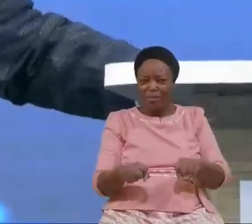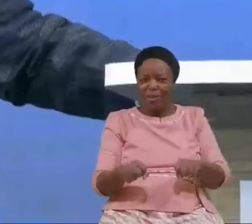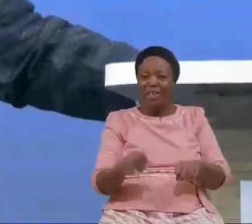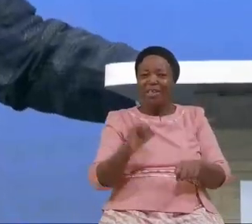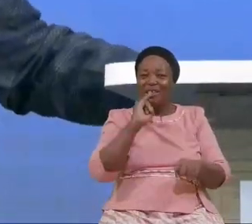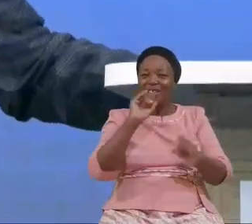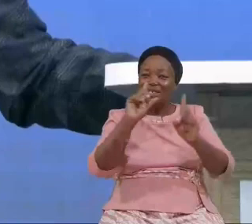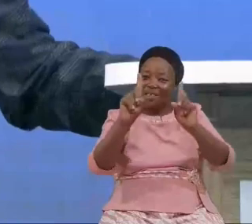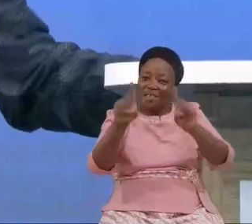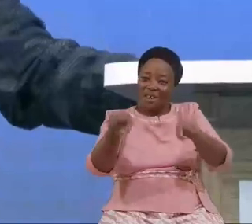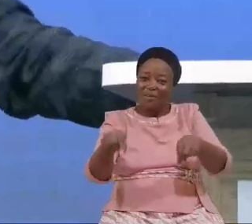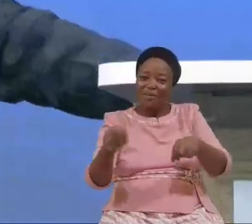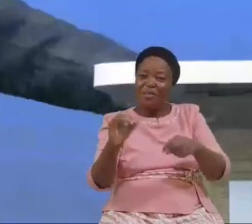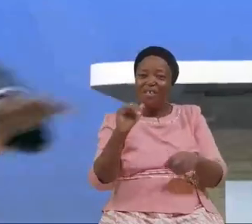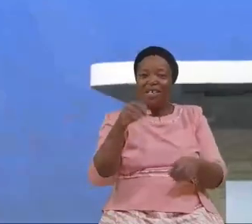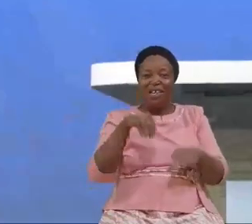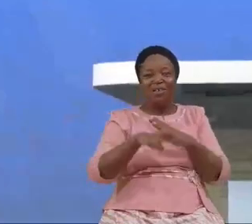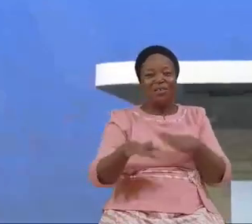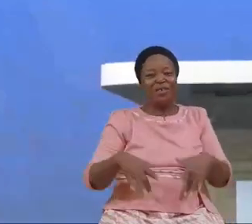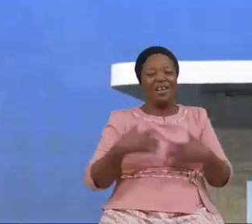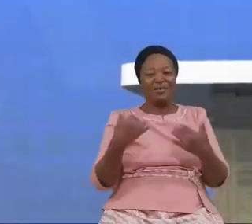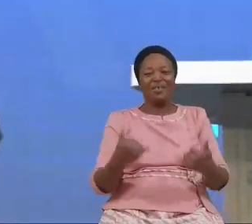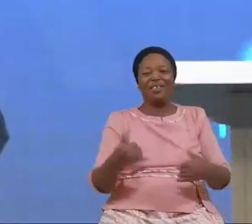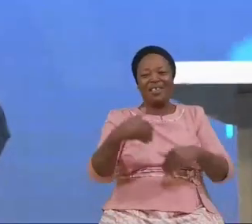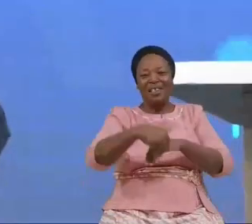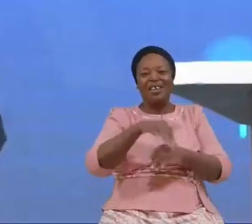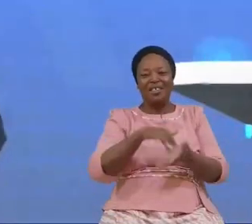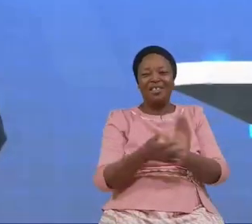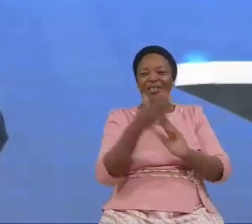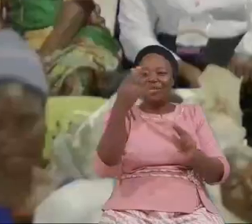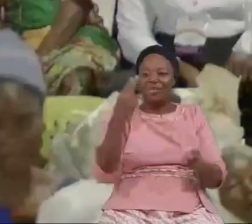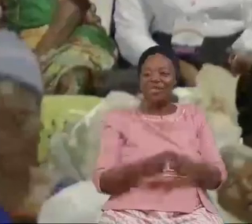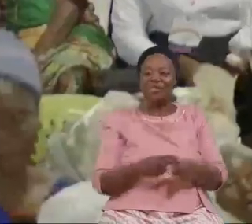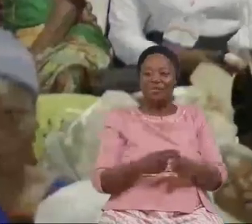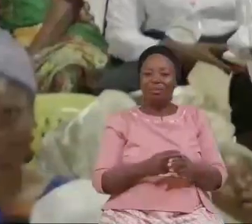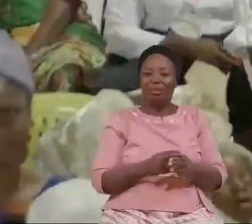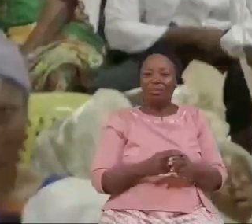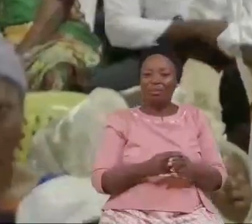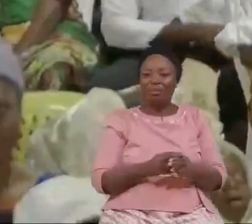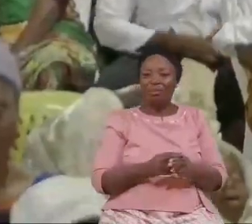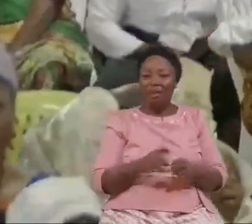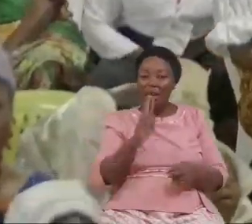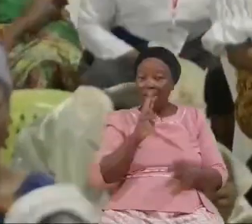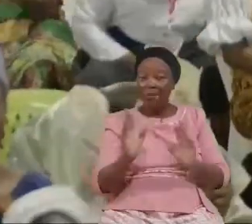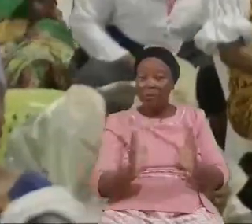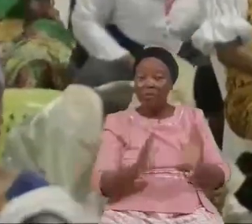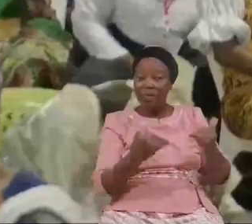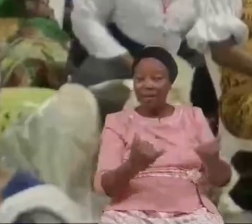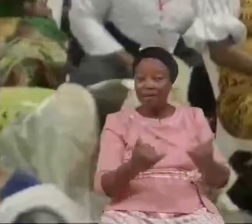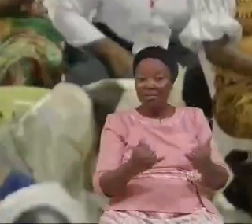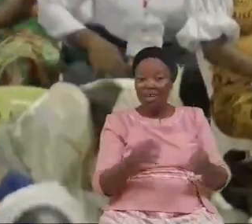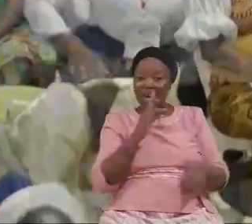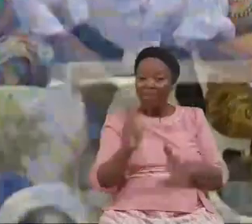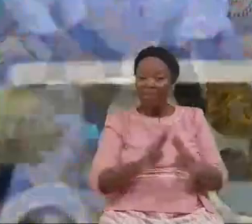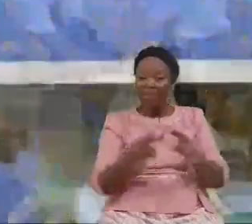te parvienne ce soir au nom de Jésus est-ce que tu es prêt